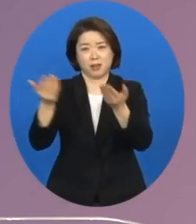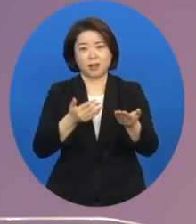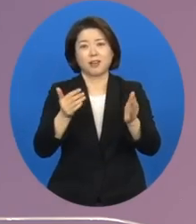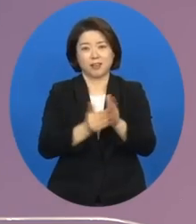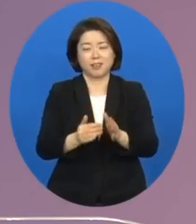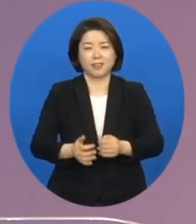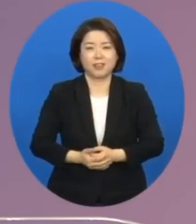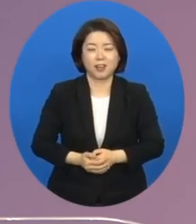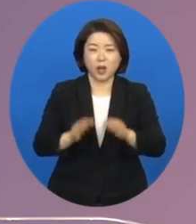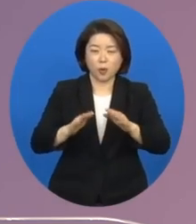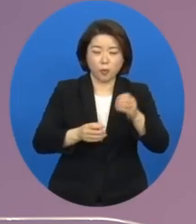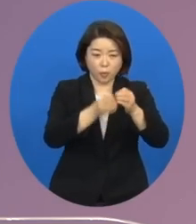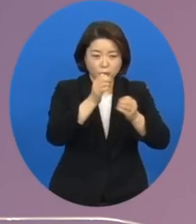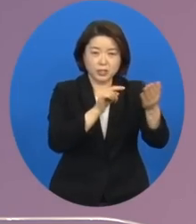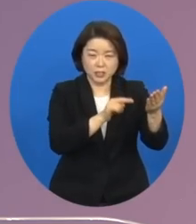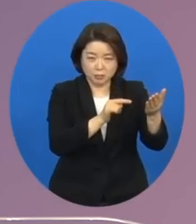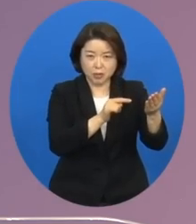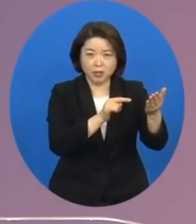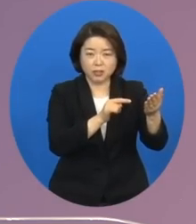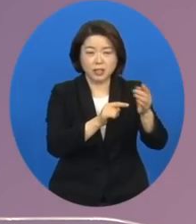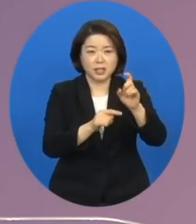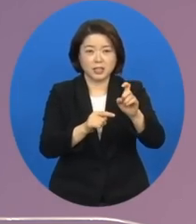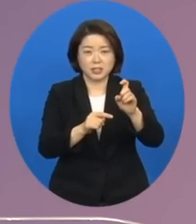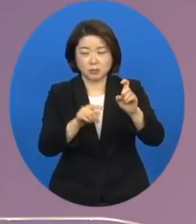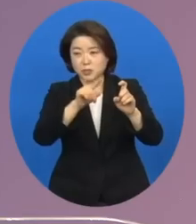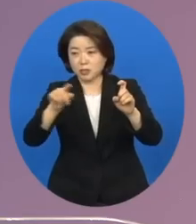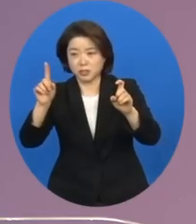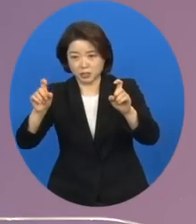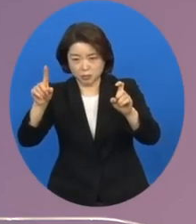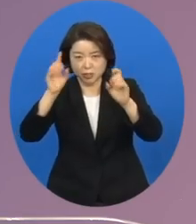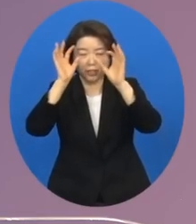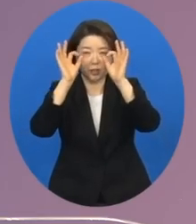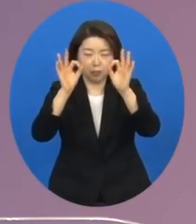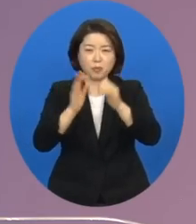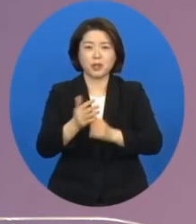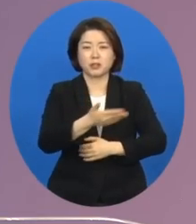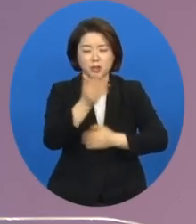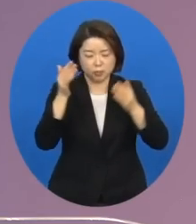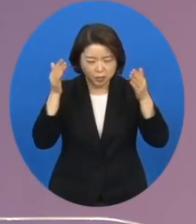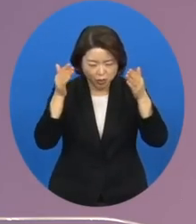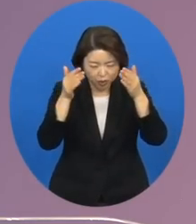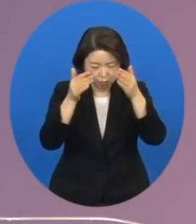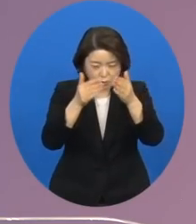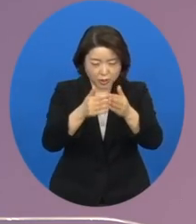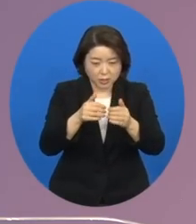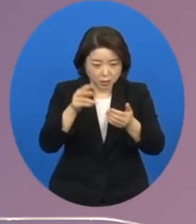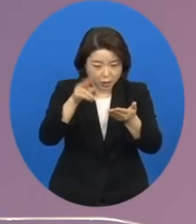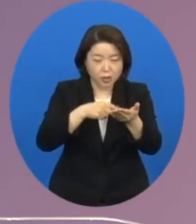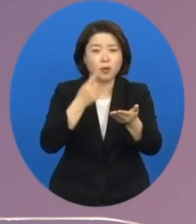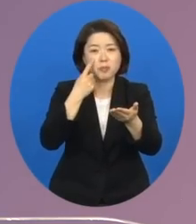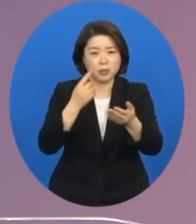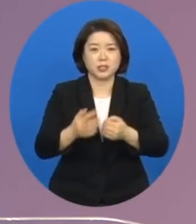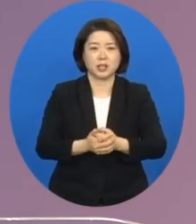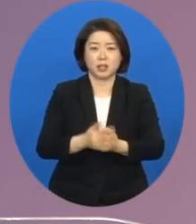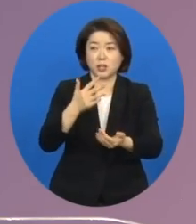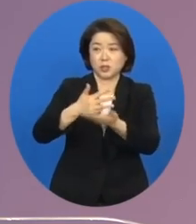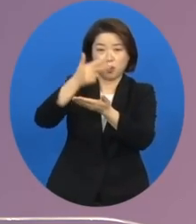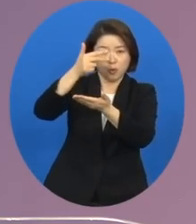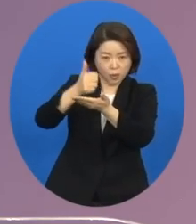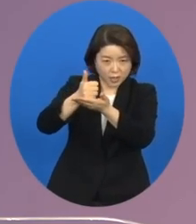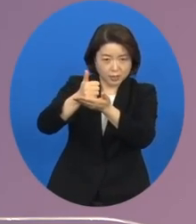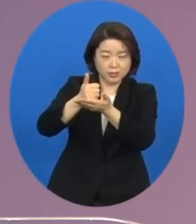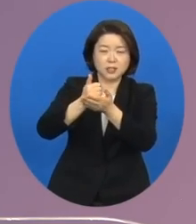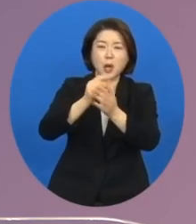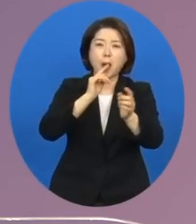오늘 시편의 10절 11절 말씀을 여러분 주목해서 한번 따라가 보세요 여호와는